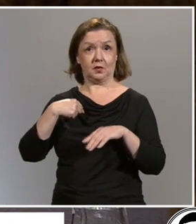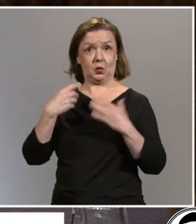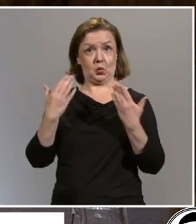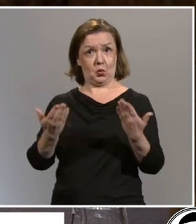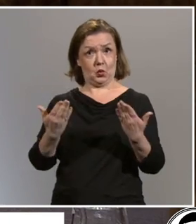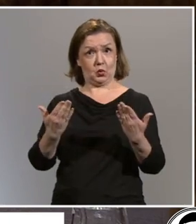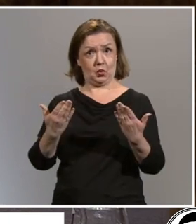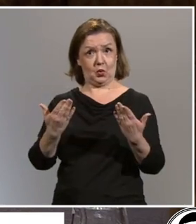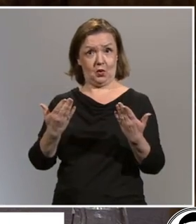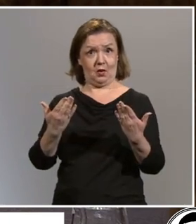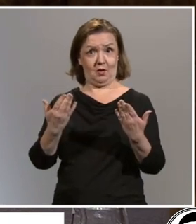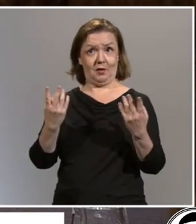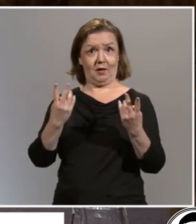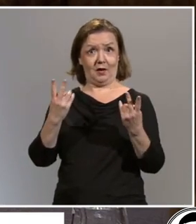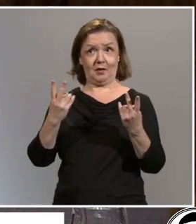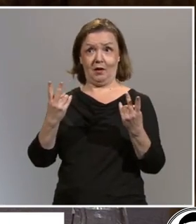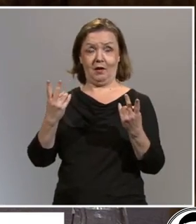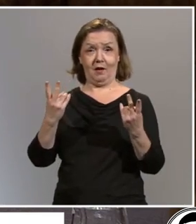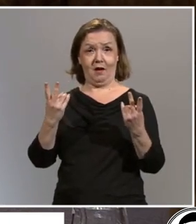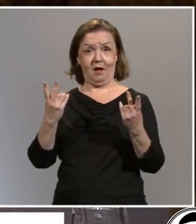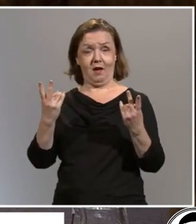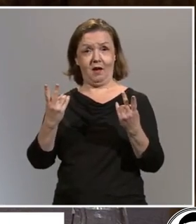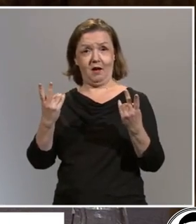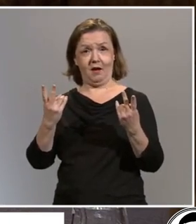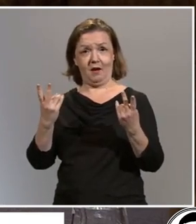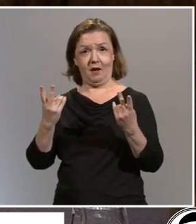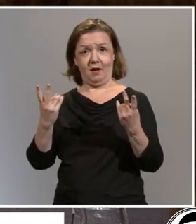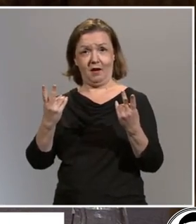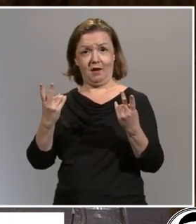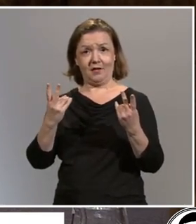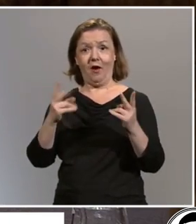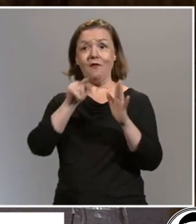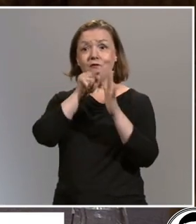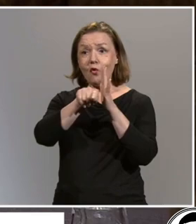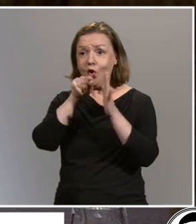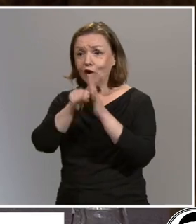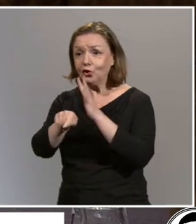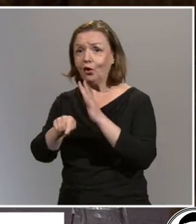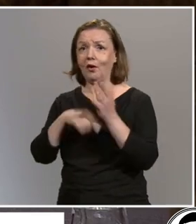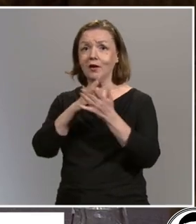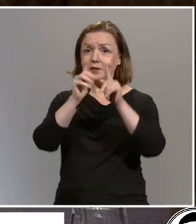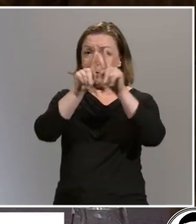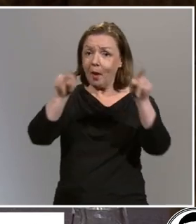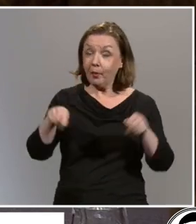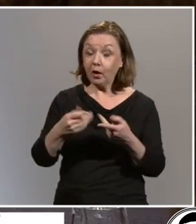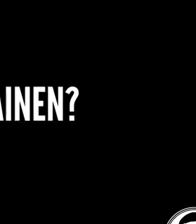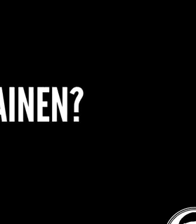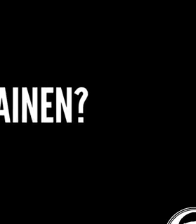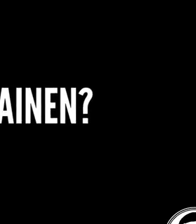näitä siteerattiin niin laajasti, näitä vuotoja ja asiakirjoja.